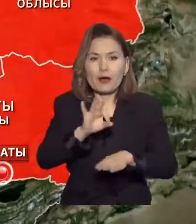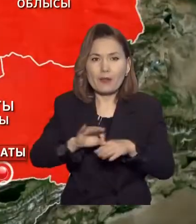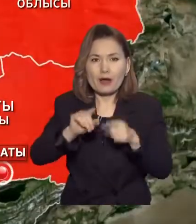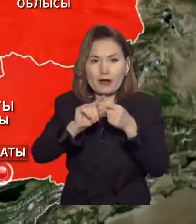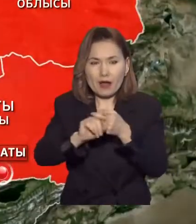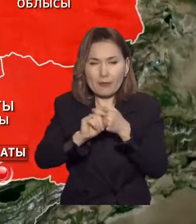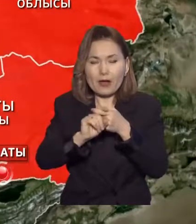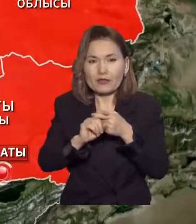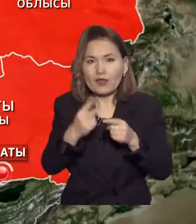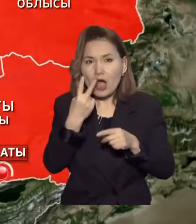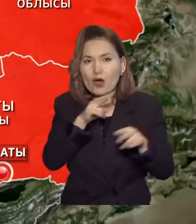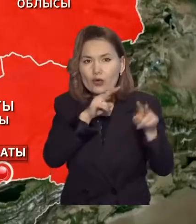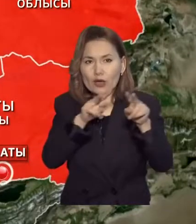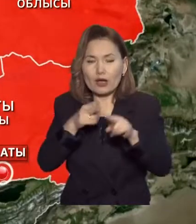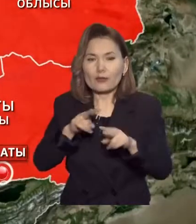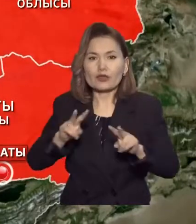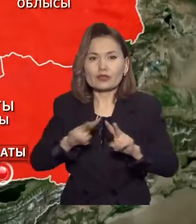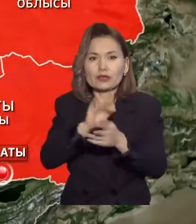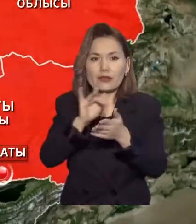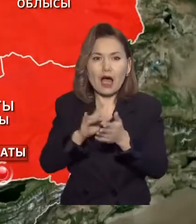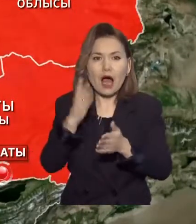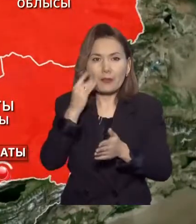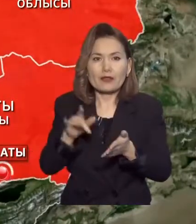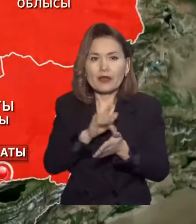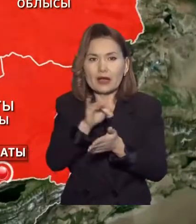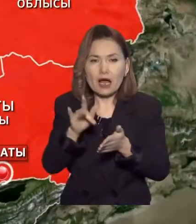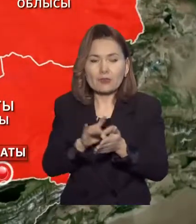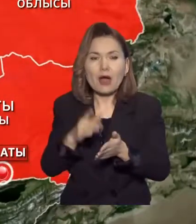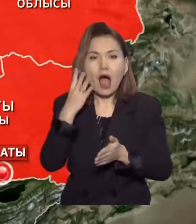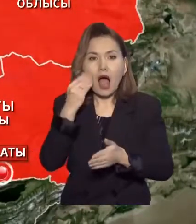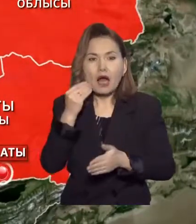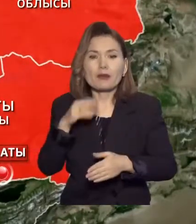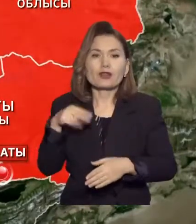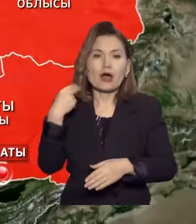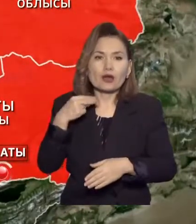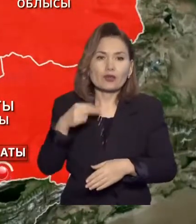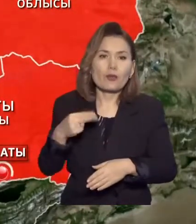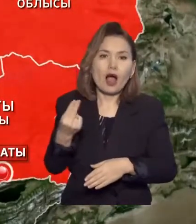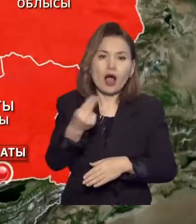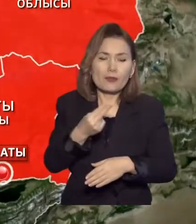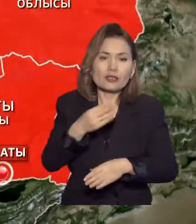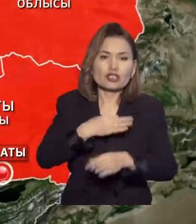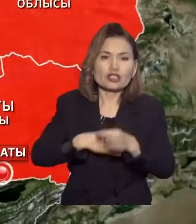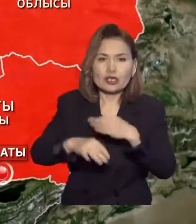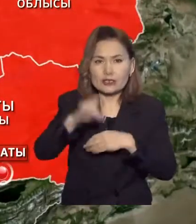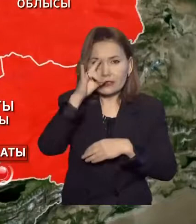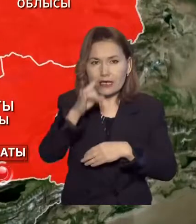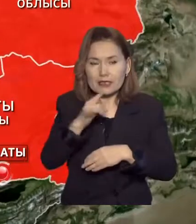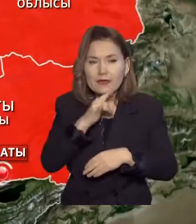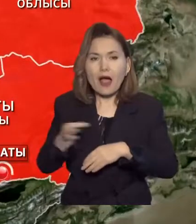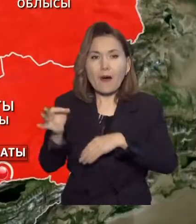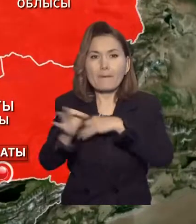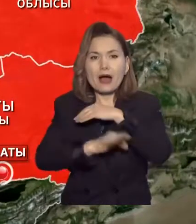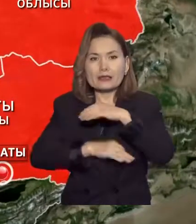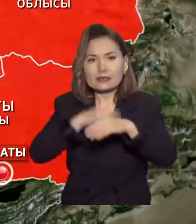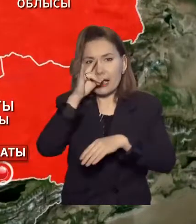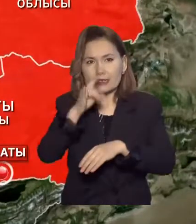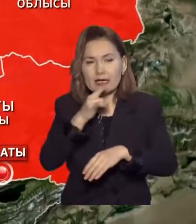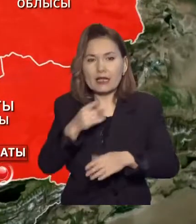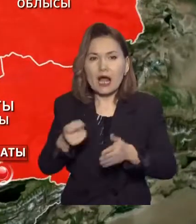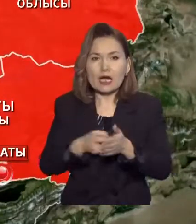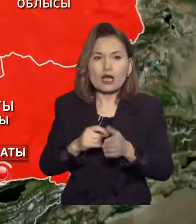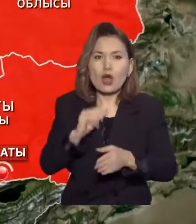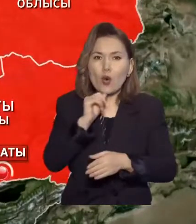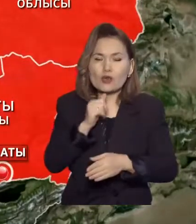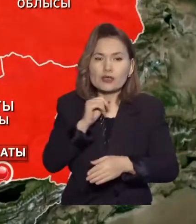эпидахуалды бағалау матрицасына сәйкес Нұр-Сұлтан, Алматы қалалары, Алматы, Ақтөбе, Ақмола, Шығыс және Батыс Қазақстан, Қарағанды,